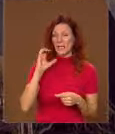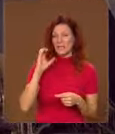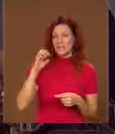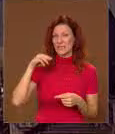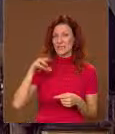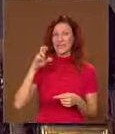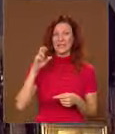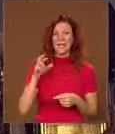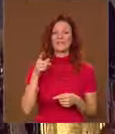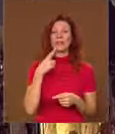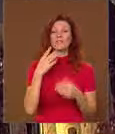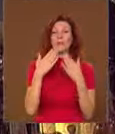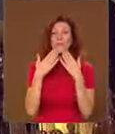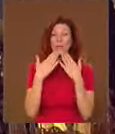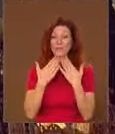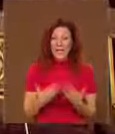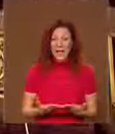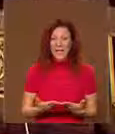безкръвната жертва, която